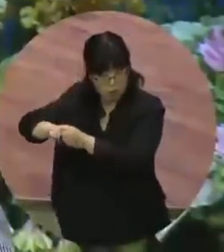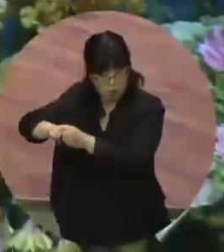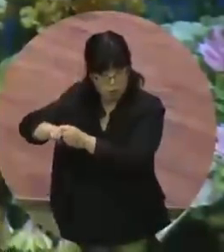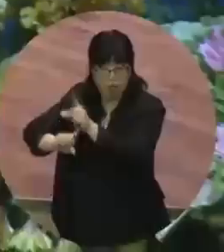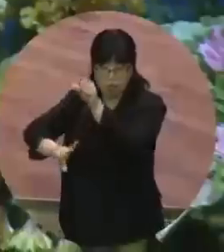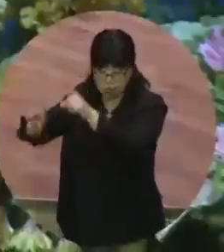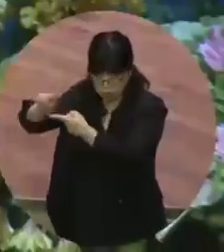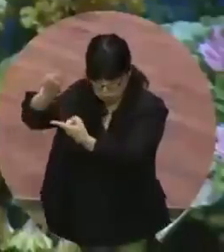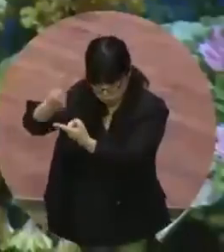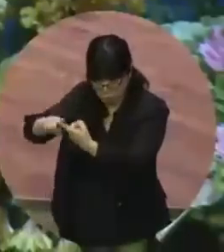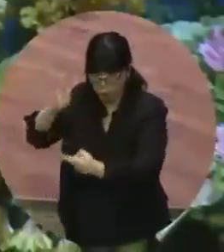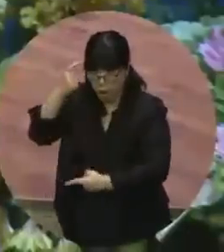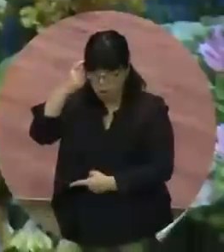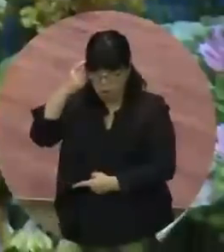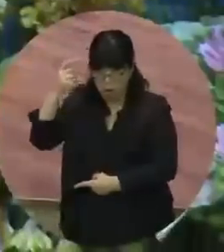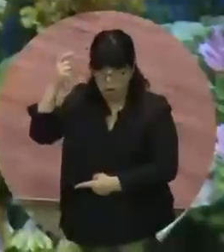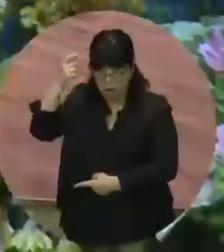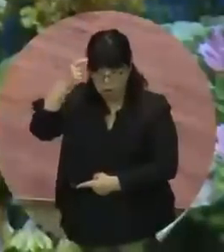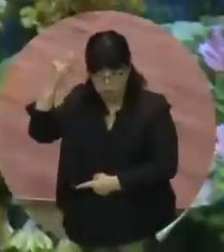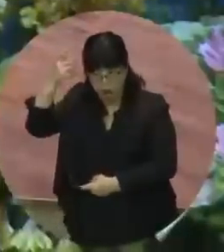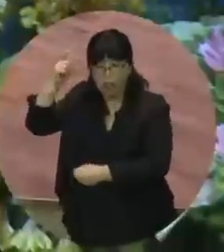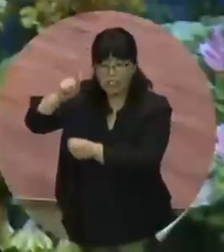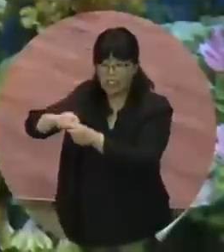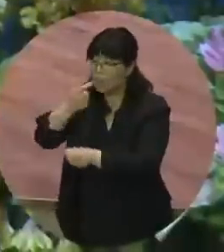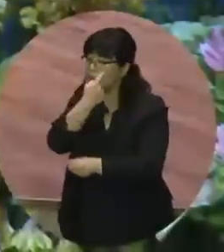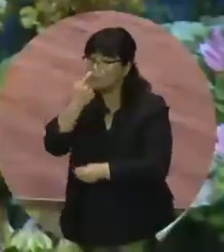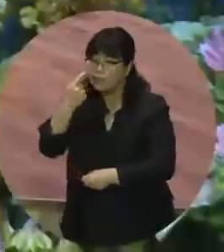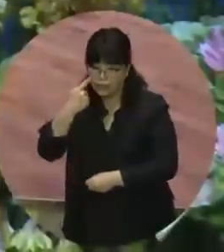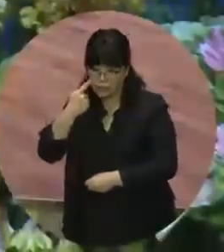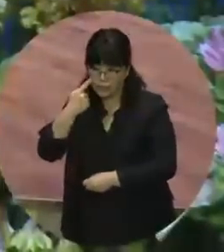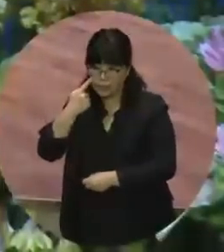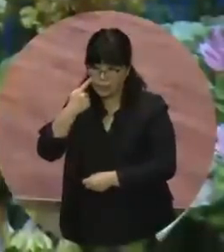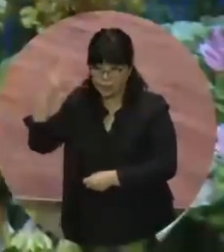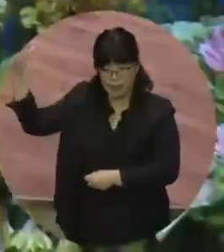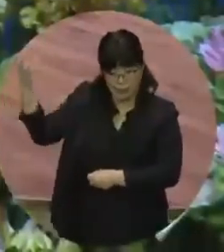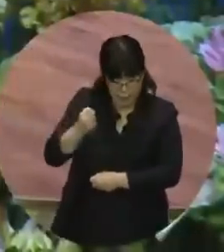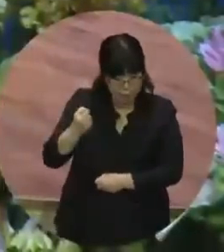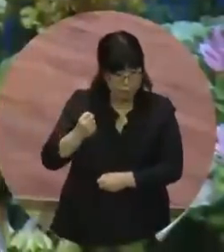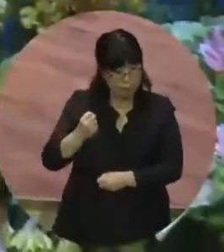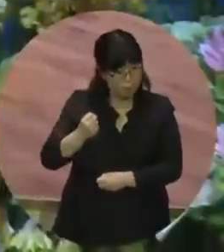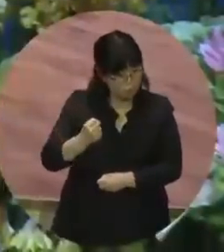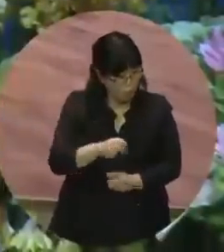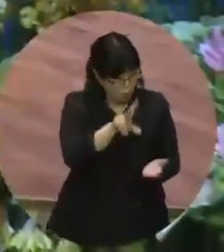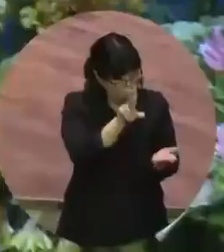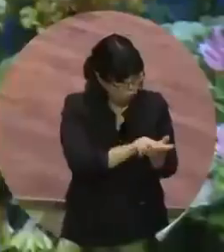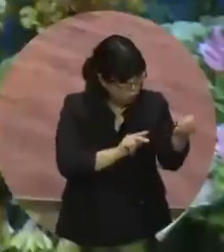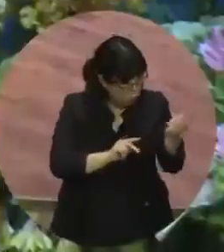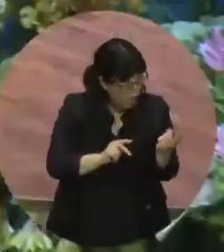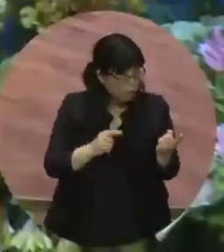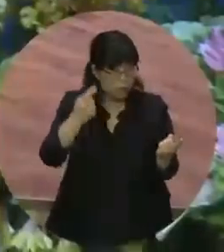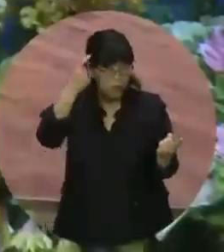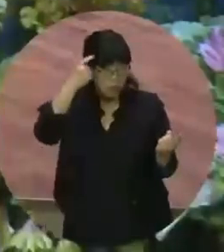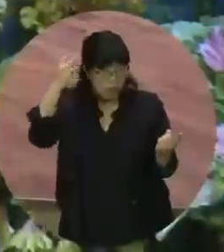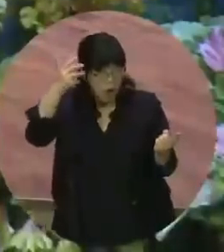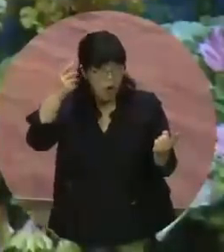뭐가 육신, 이건 아무런 소용이 없죠. 사울 일이 없죠. 영적으로 해석을 하는데, 영적 시각을 가족이 다